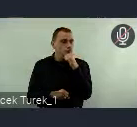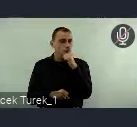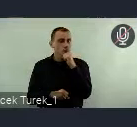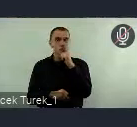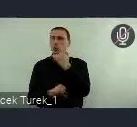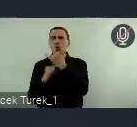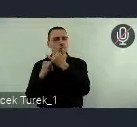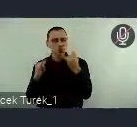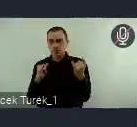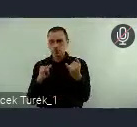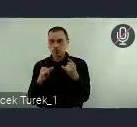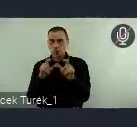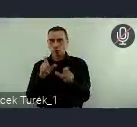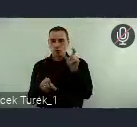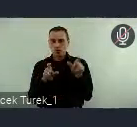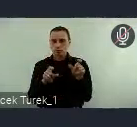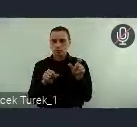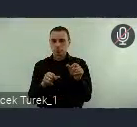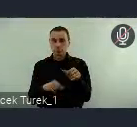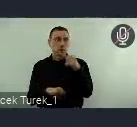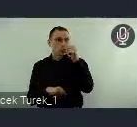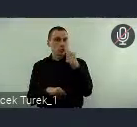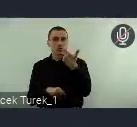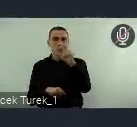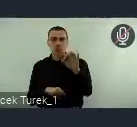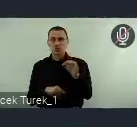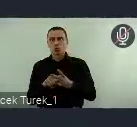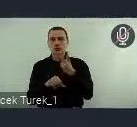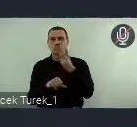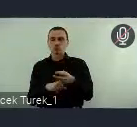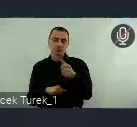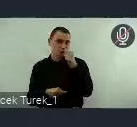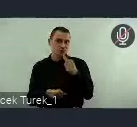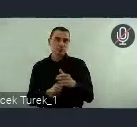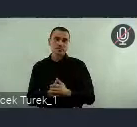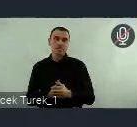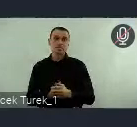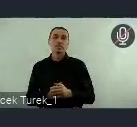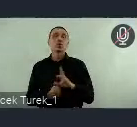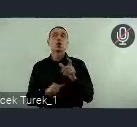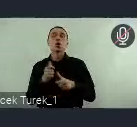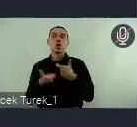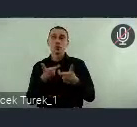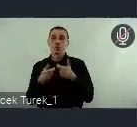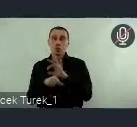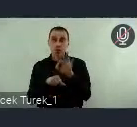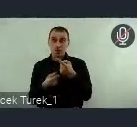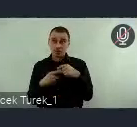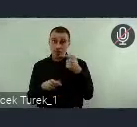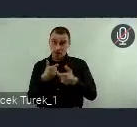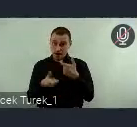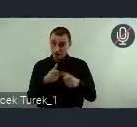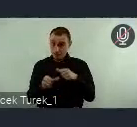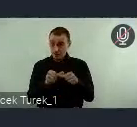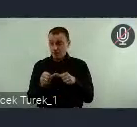jacy nigdy się nie uda dogodzić wszystkim I pamiętajcie o tym kto z was od lat Realizuje to na pewno doskonale wie o tym bo ma